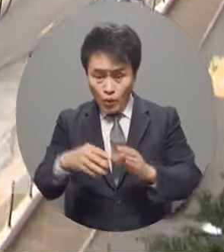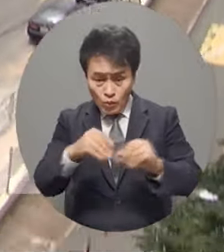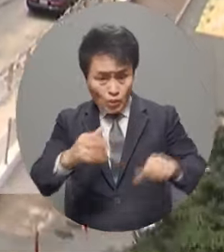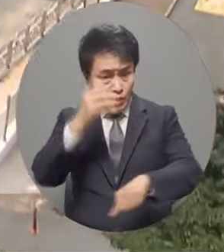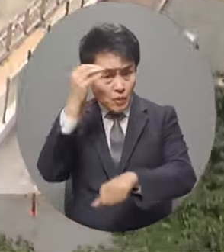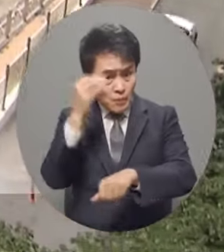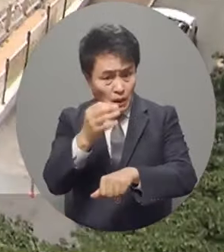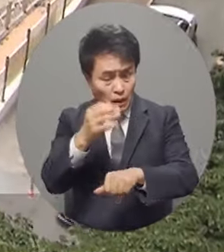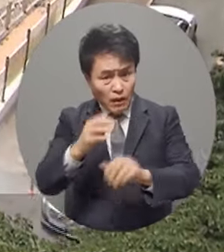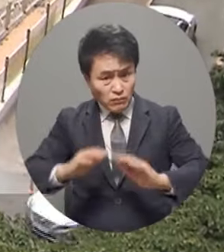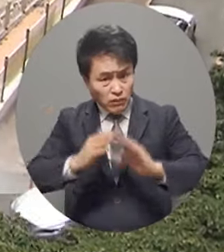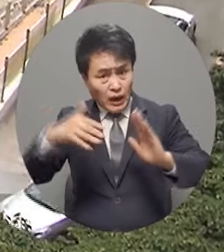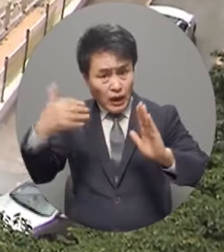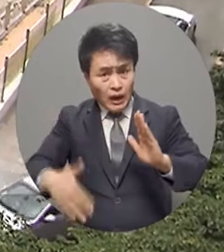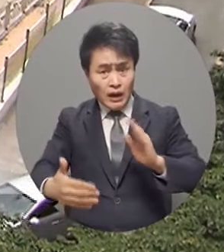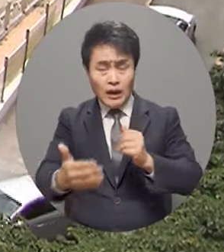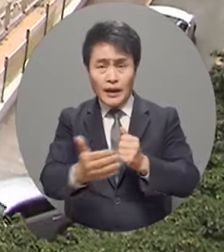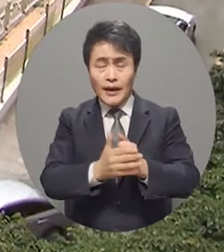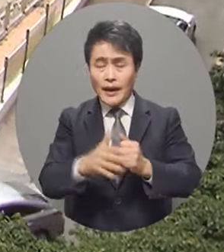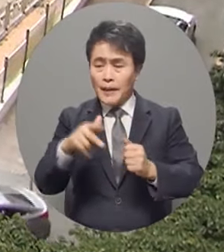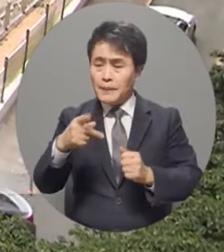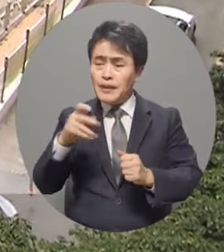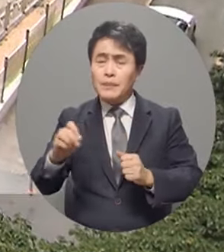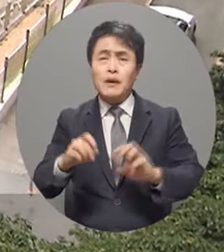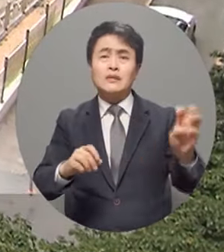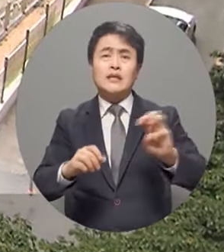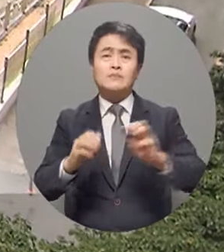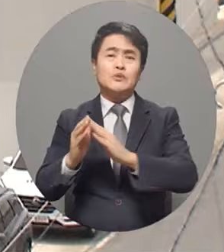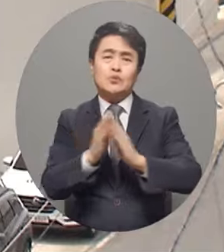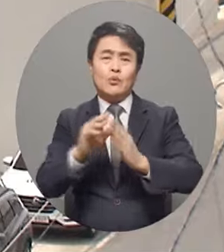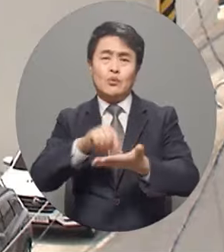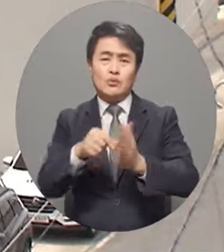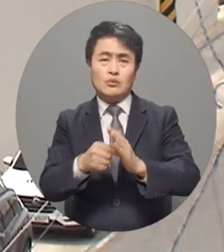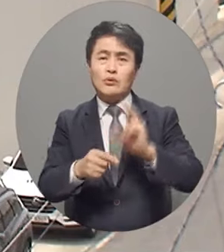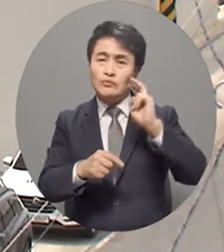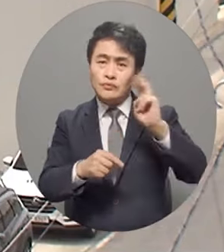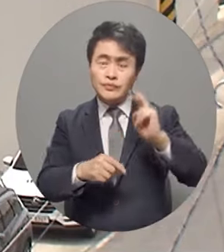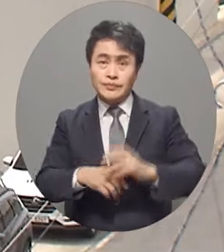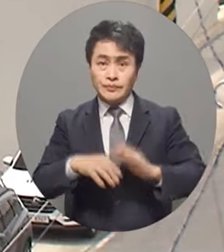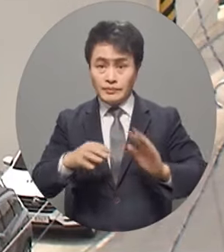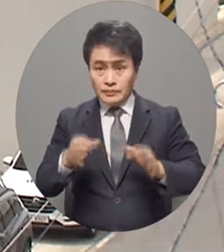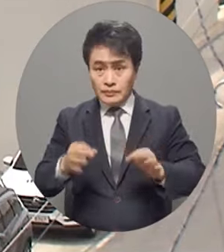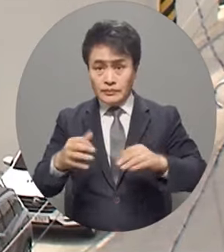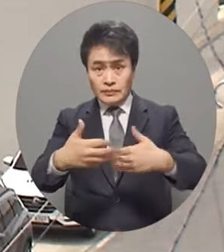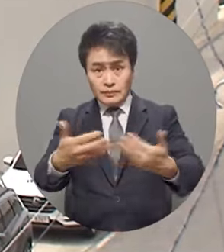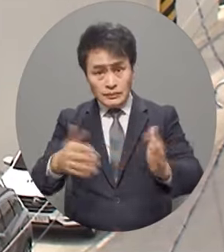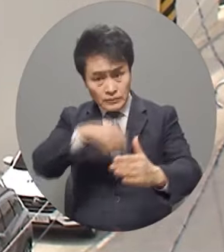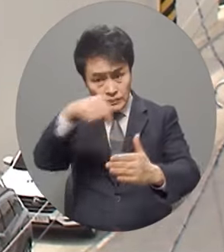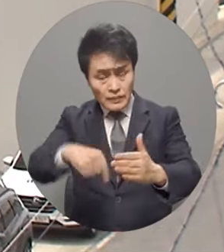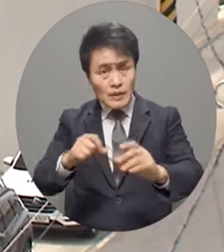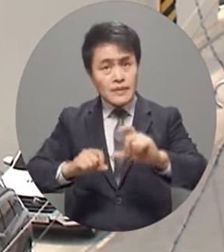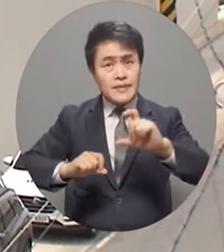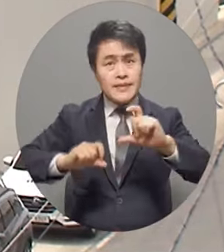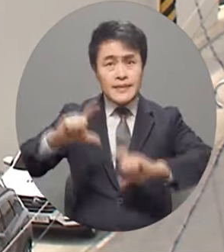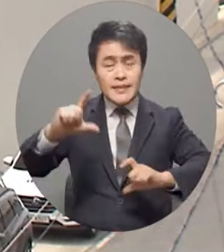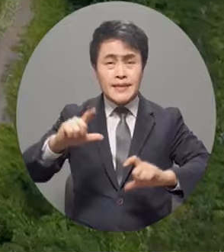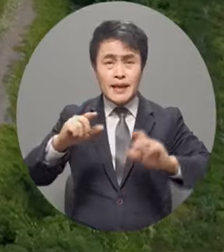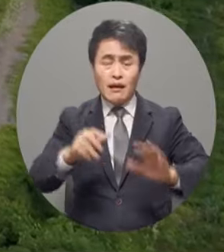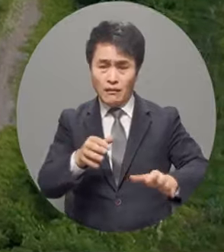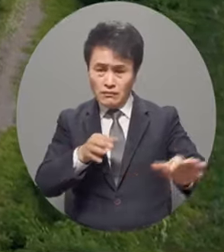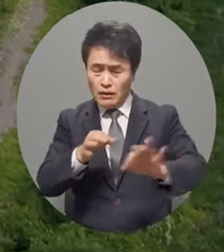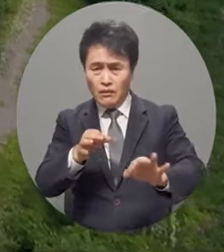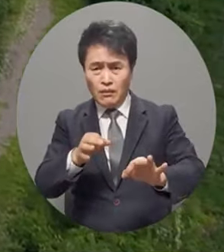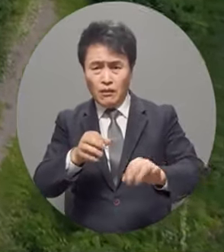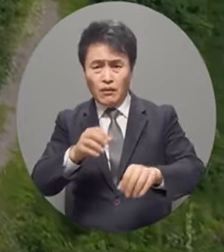단계인 미착공 PF는 30조 원에 달하는 것으로 추산됩니다. 금융당국은 이 가운데 상당수가 사업성 없이